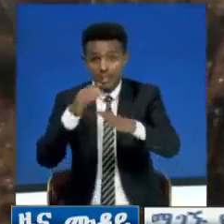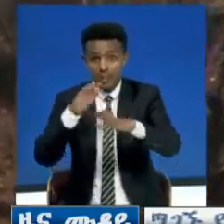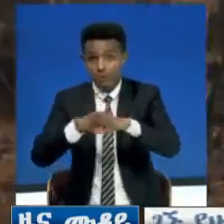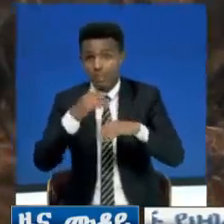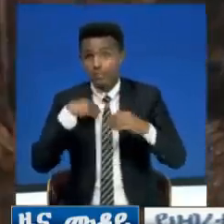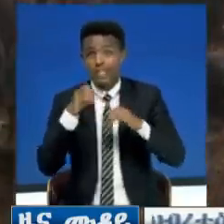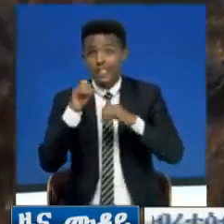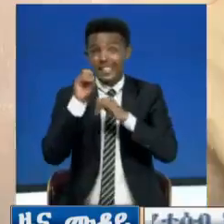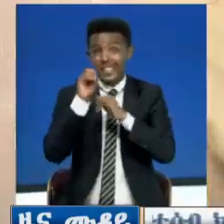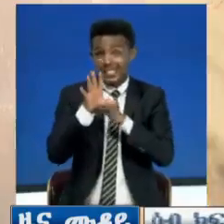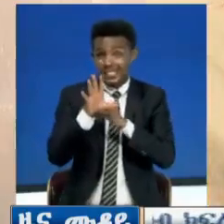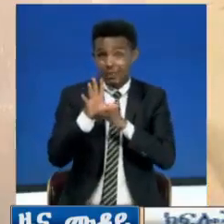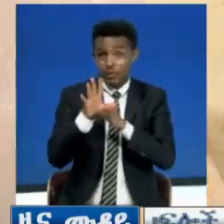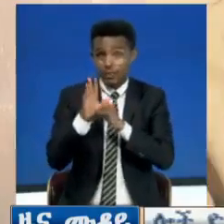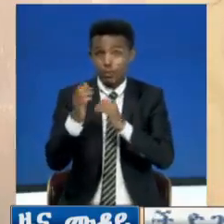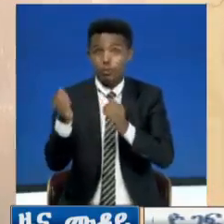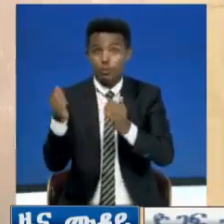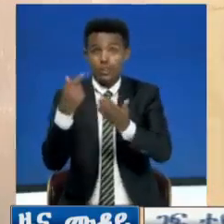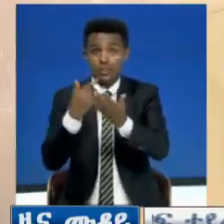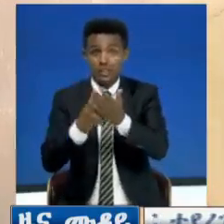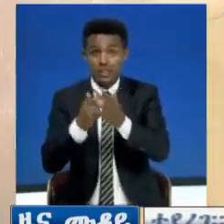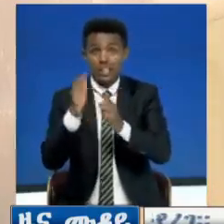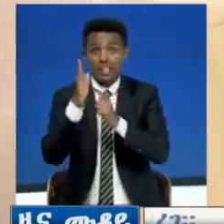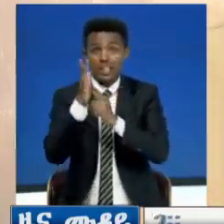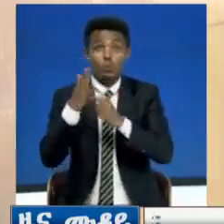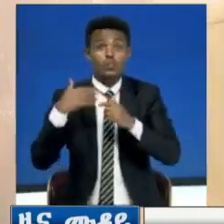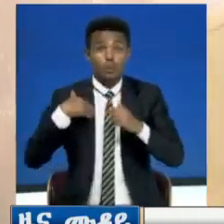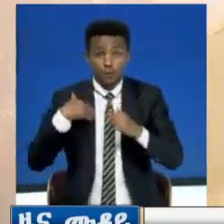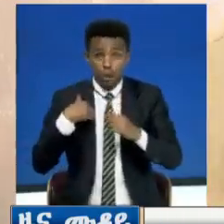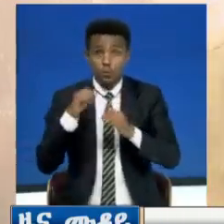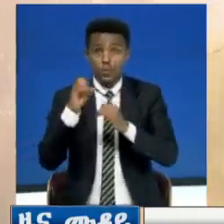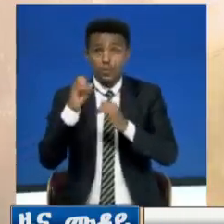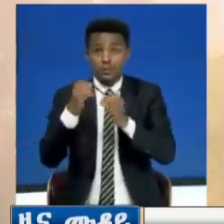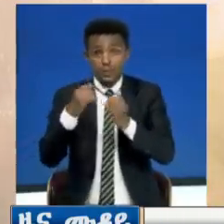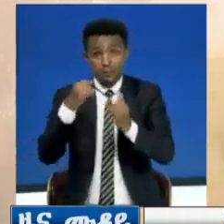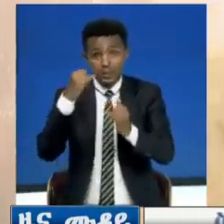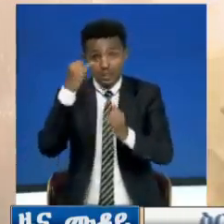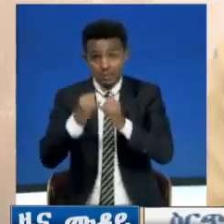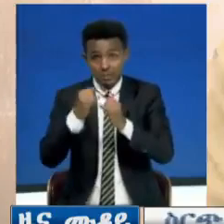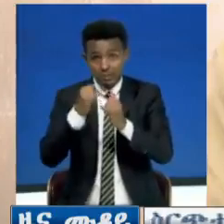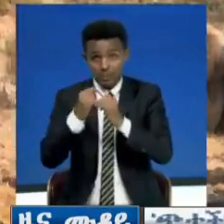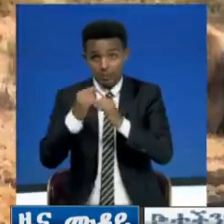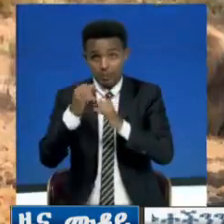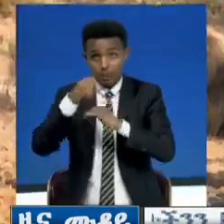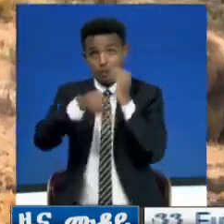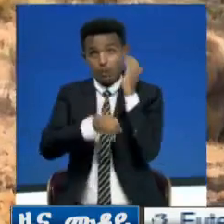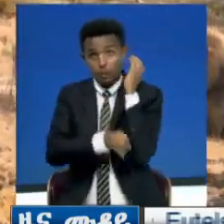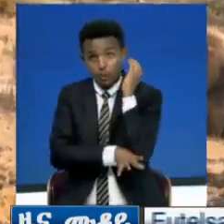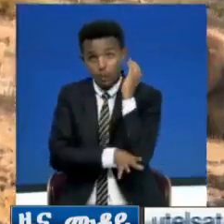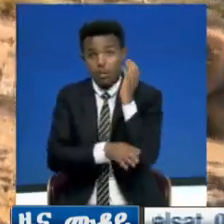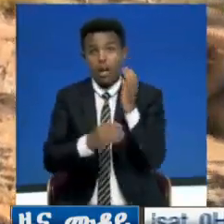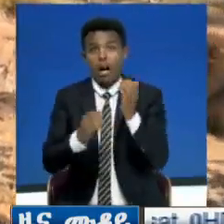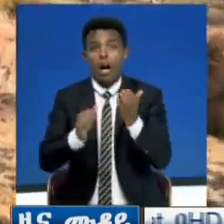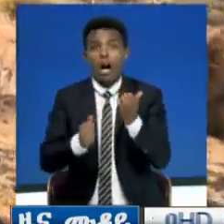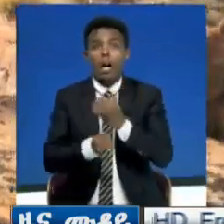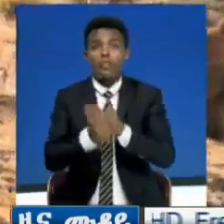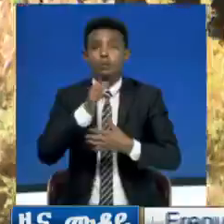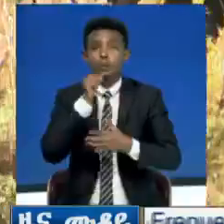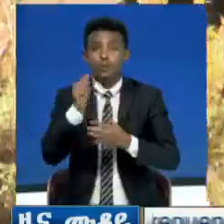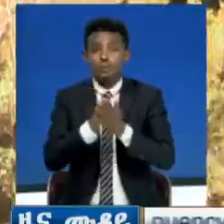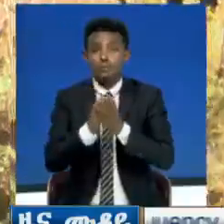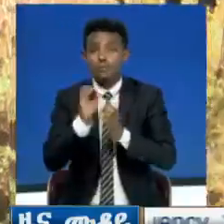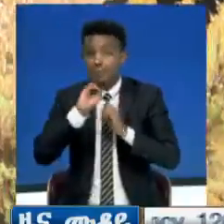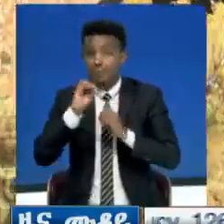ቅርንጫፎቻቸው ነው የገረፈው። እንደምታየው ቅጠሎቻቸው አሉ። ሳሩ ደግሞ ላይኛው ነው፣ ስሩ አልተጎዳም። አንድም የተጎዳ የዱር እንስሳት አላጋጠመንም እስካሁን